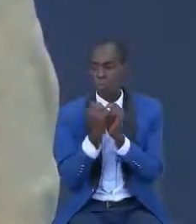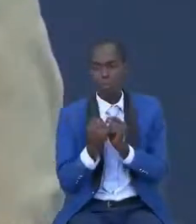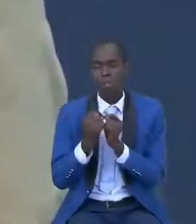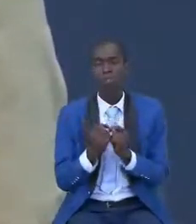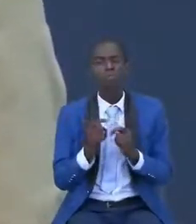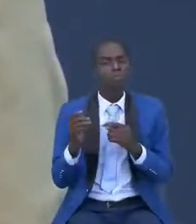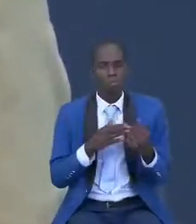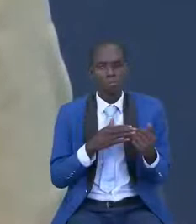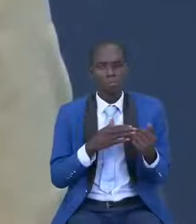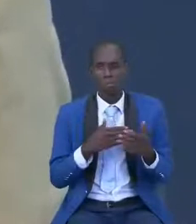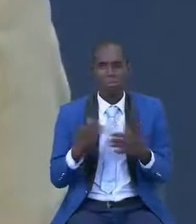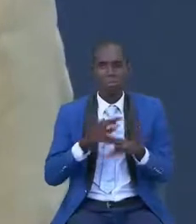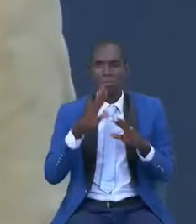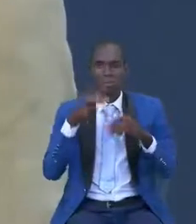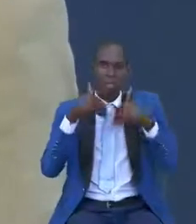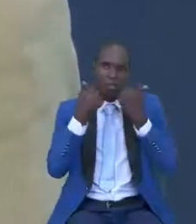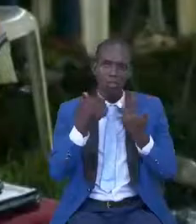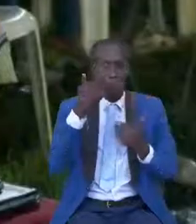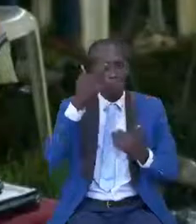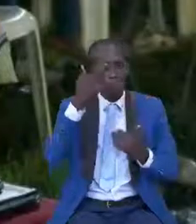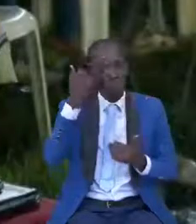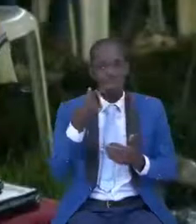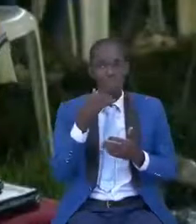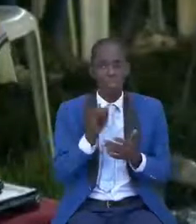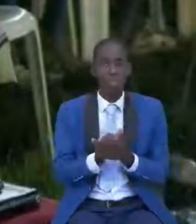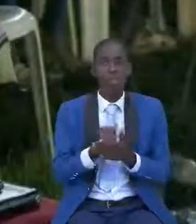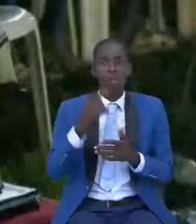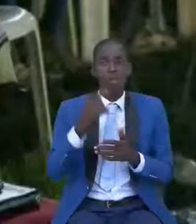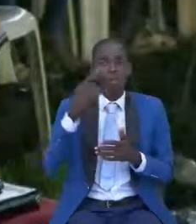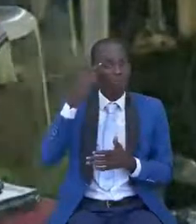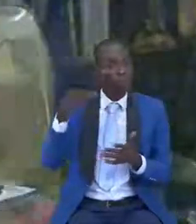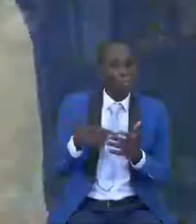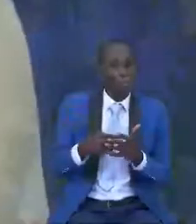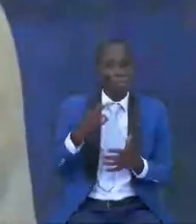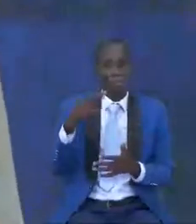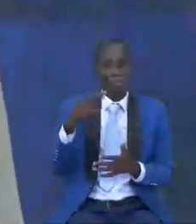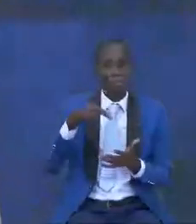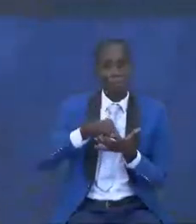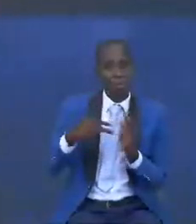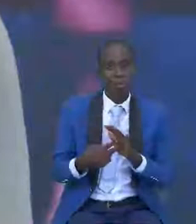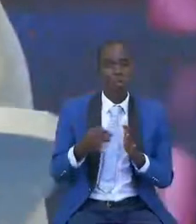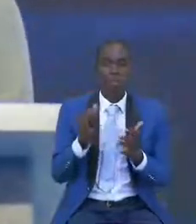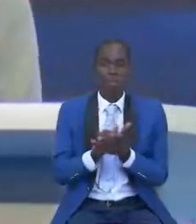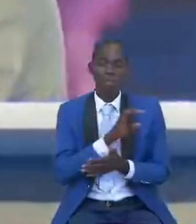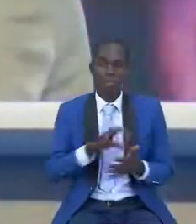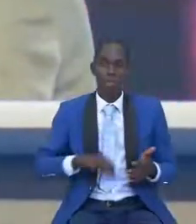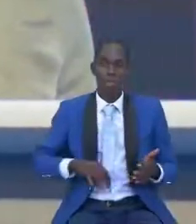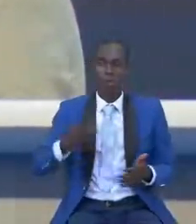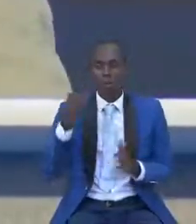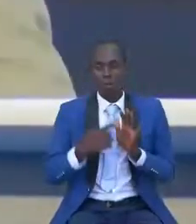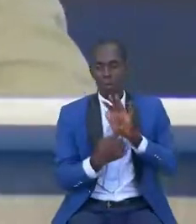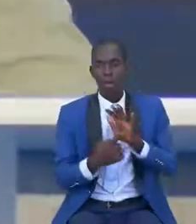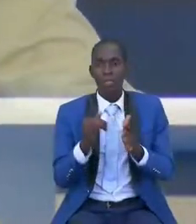suivez ensemble, lève simplement ta main et dis, je sais que c'est pour cela que Christ a